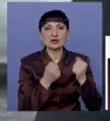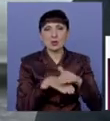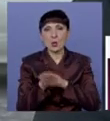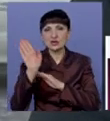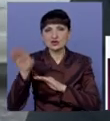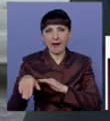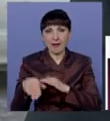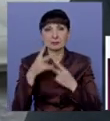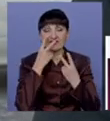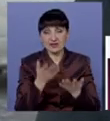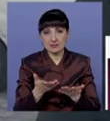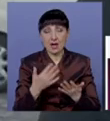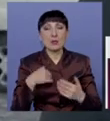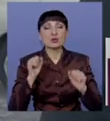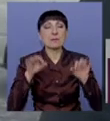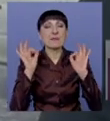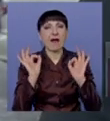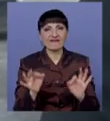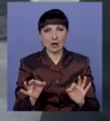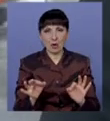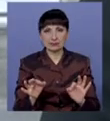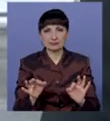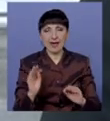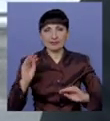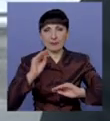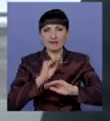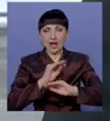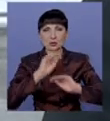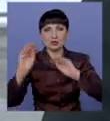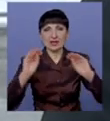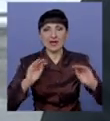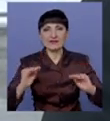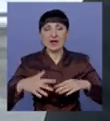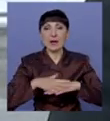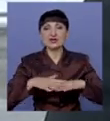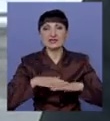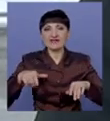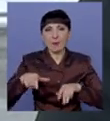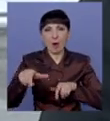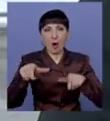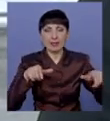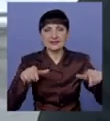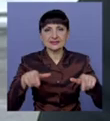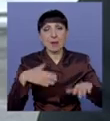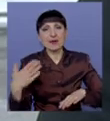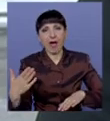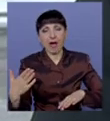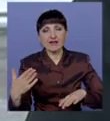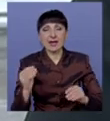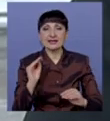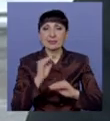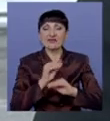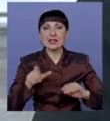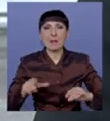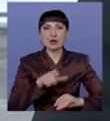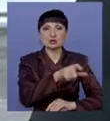Тем самым мы можем правильнее добавлять, устанавливать те же общественные полосы, правые съезды и добавлять